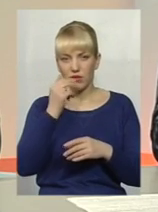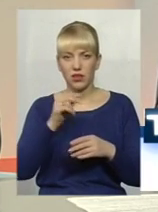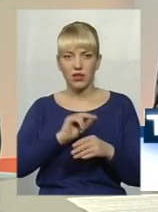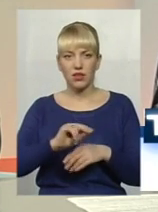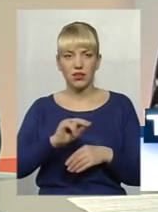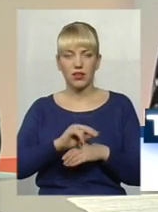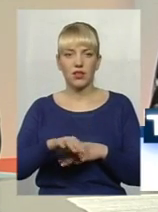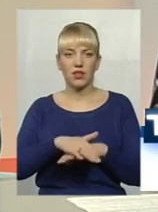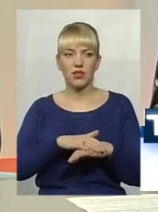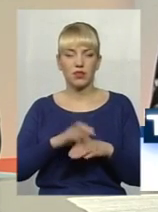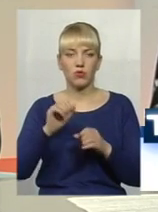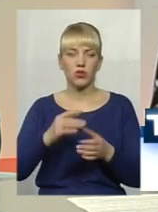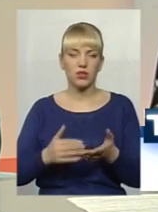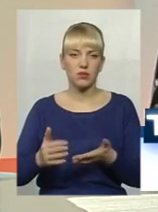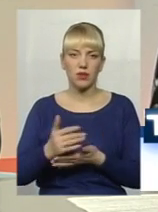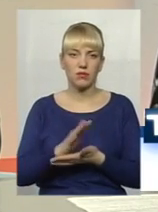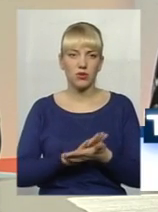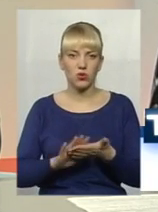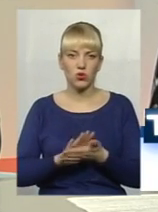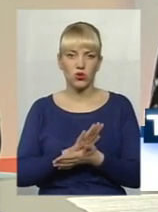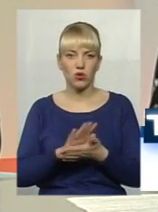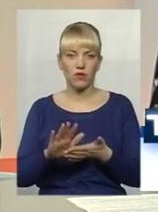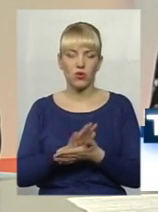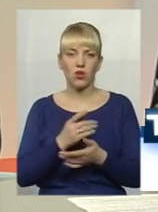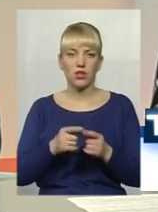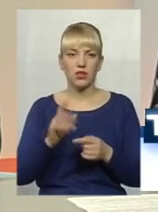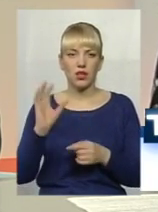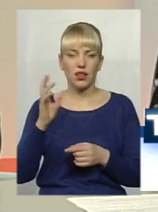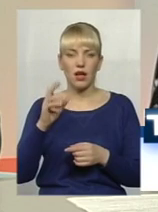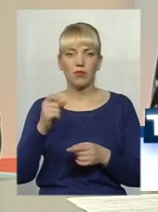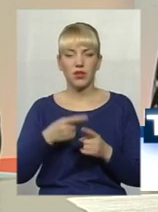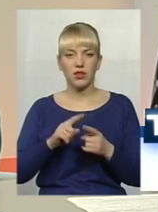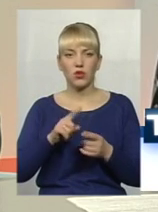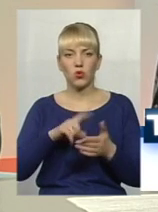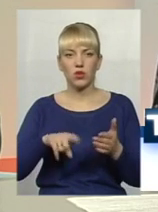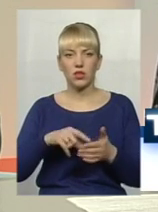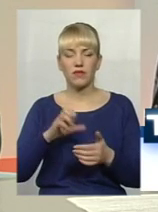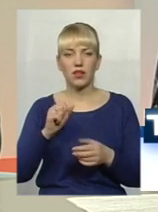до цього, може збирати і безкоштовно ці лампи і їх утилізувати. А підприємства, які